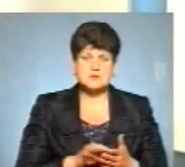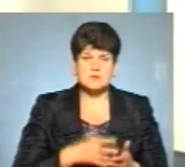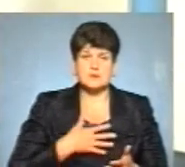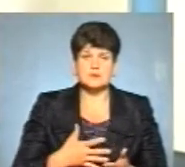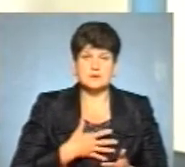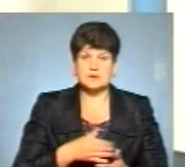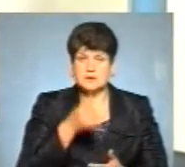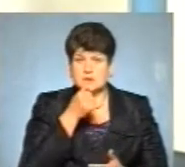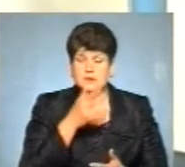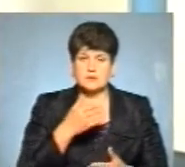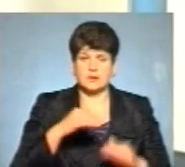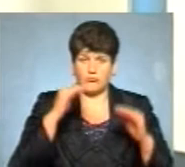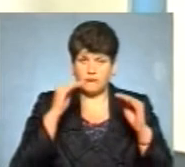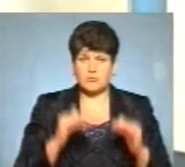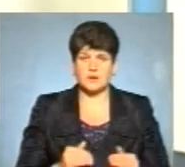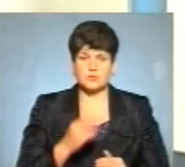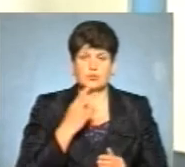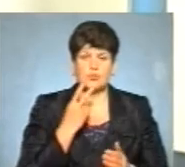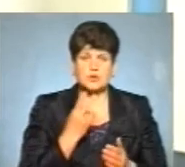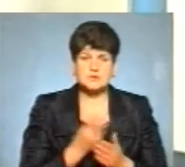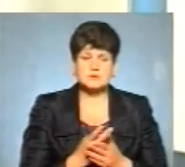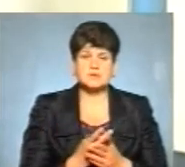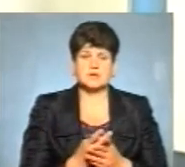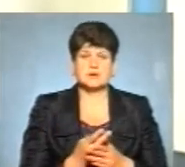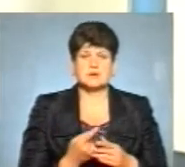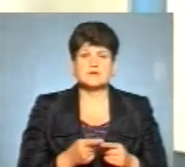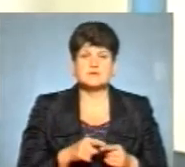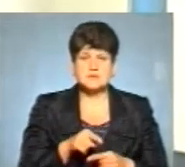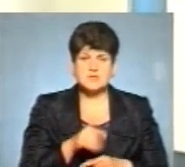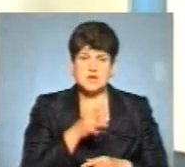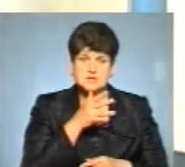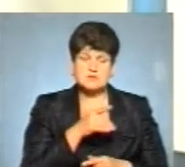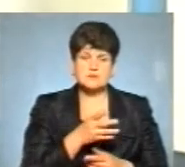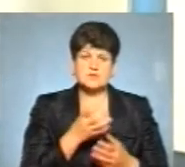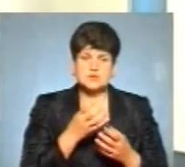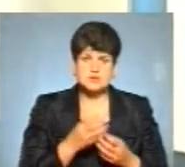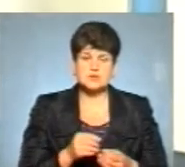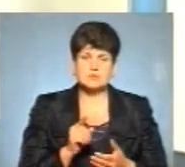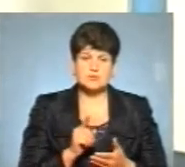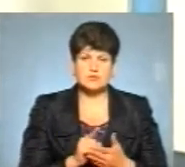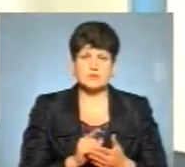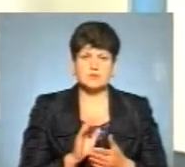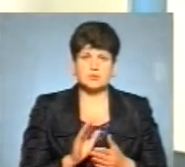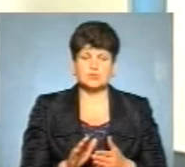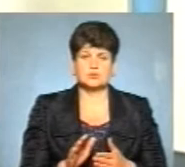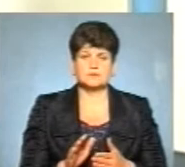задихаються, у них падають показники, і в даний час вони ще змушені знаходитися